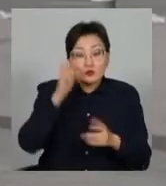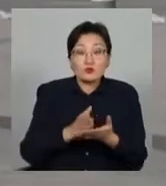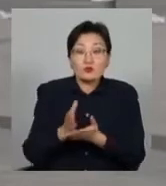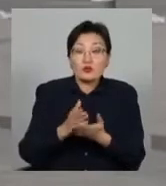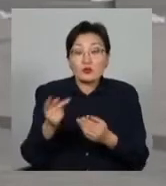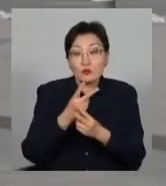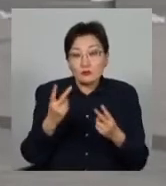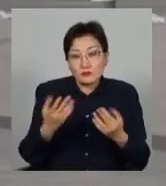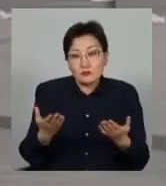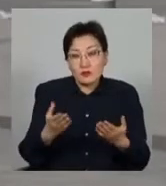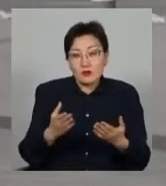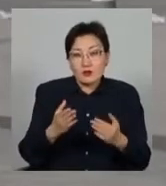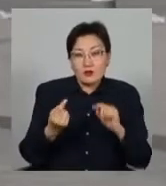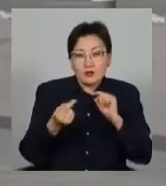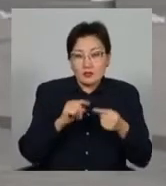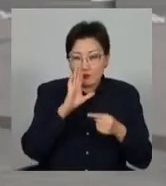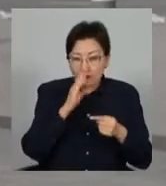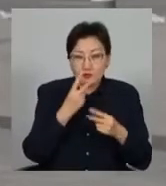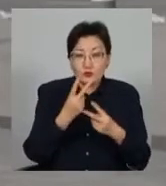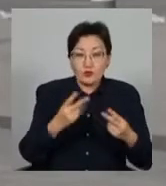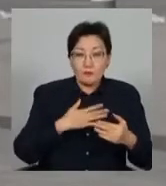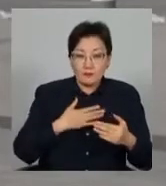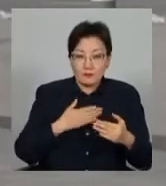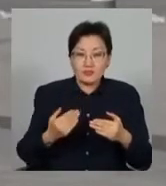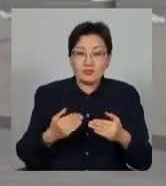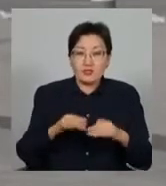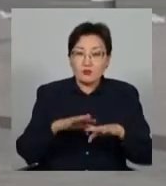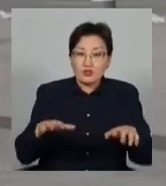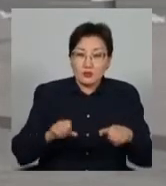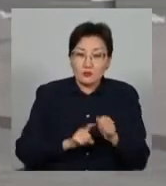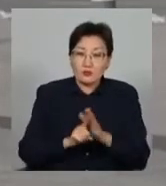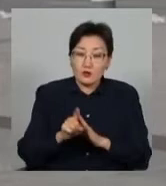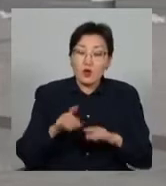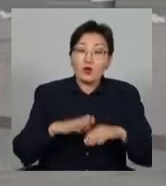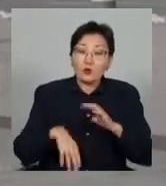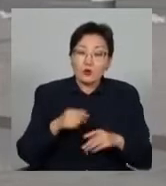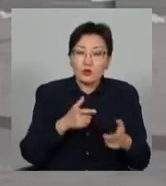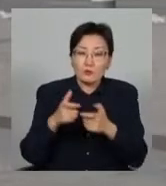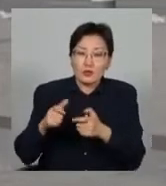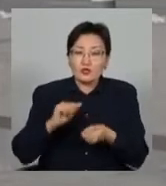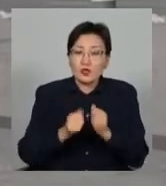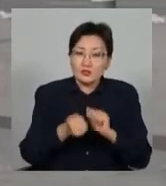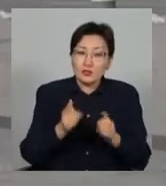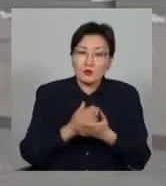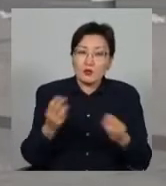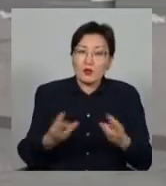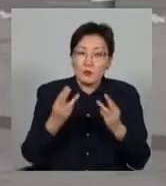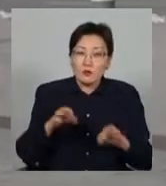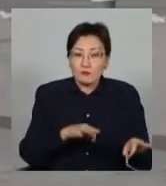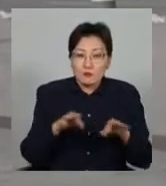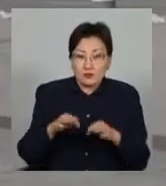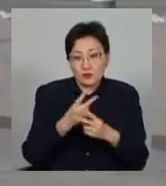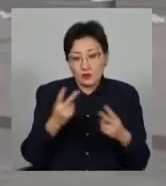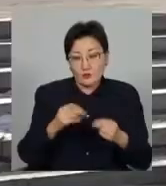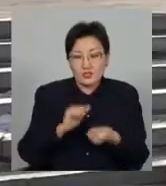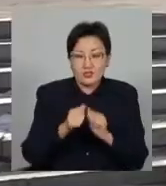бір нелерін көрген сияқты, қарсыластарын көрген сияқты бізге қарай шабуыл жасайды. Қолдарында мылтықтары бар, тастары бар, пожарный машинаны көреді ма, бізге